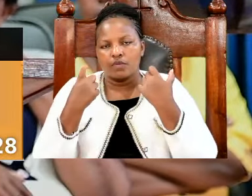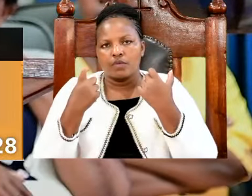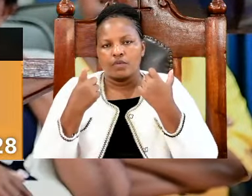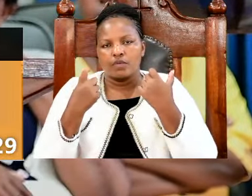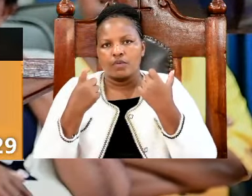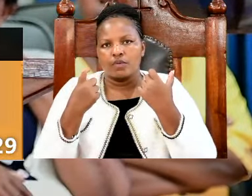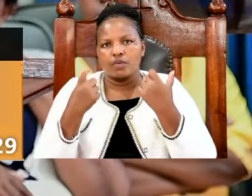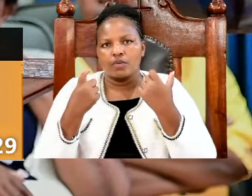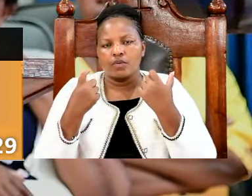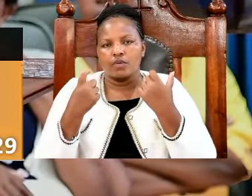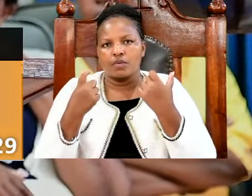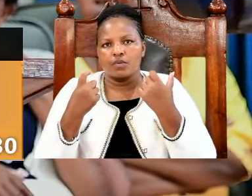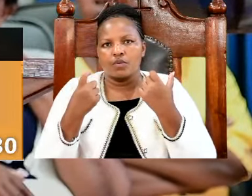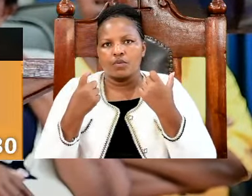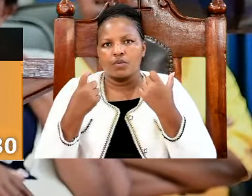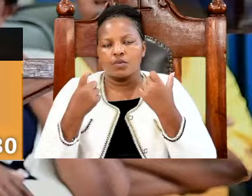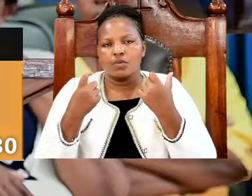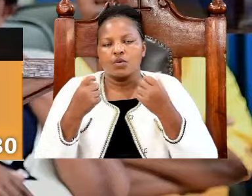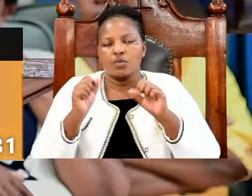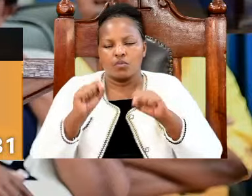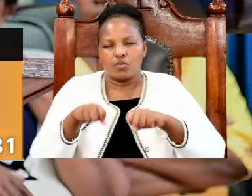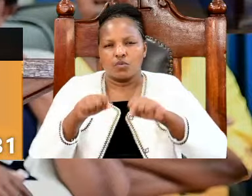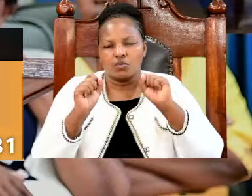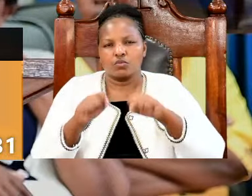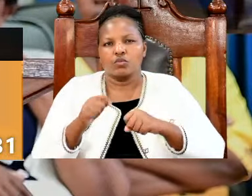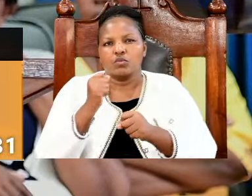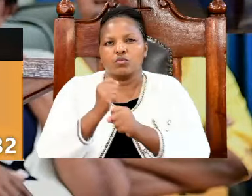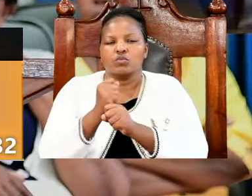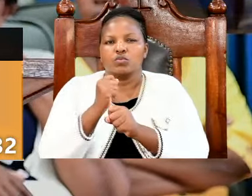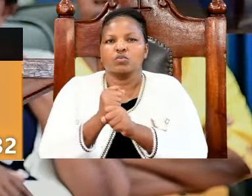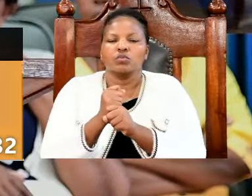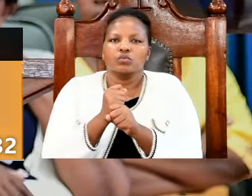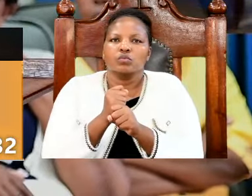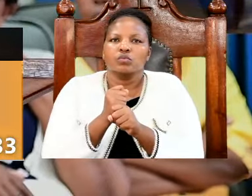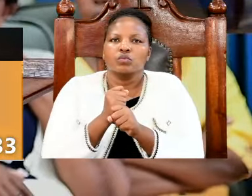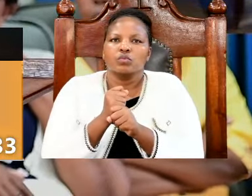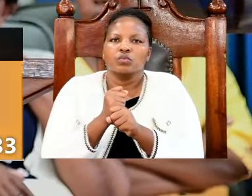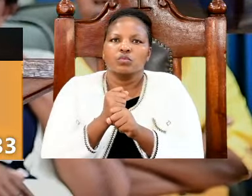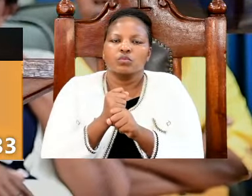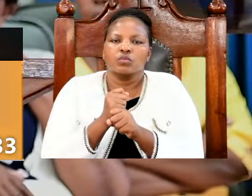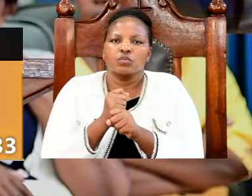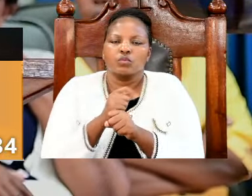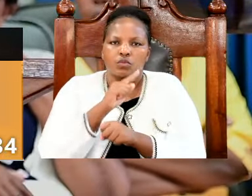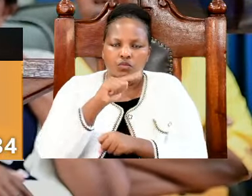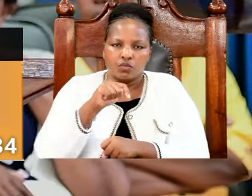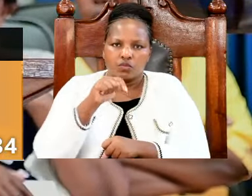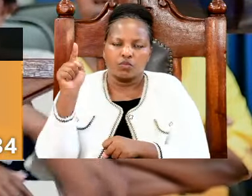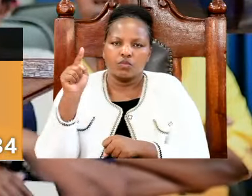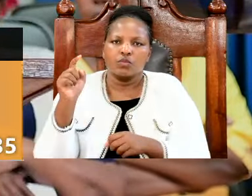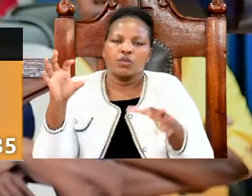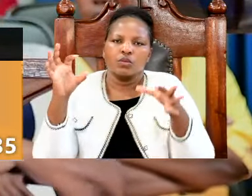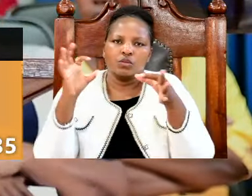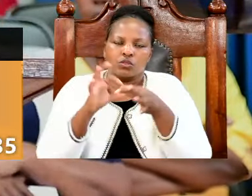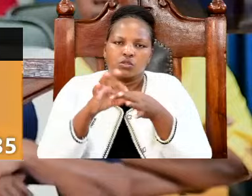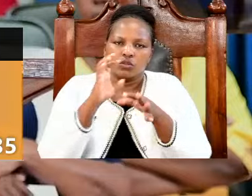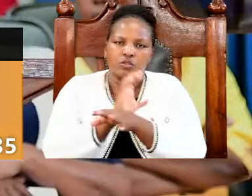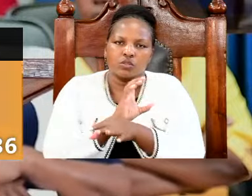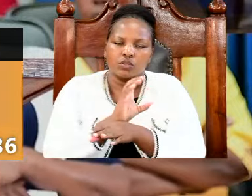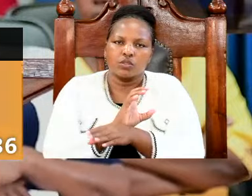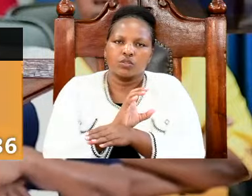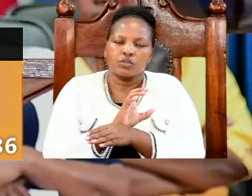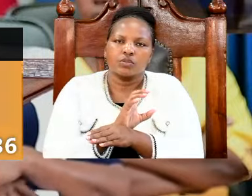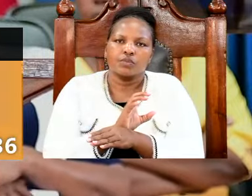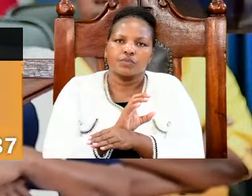Talian Mwaringa ana uwezo wa kutekeleza kazi hiyo na ikapitisha kumuigiza kasini katika parokia